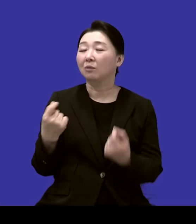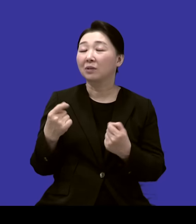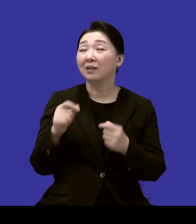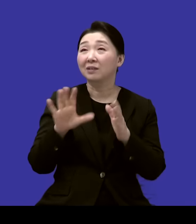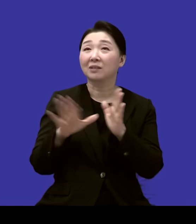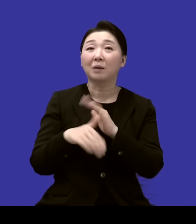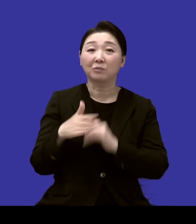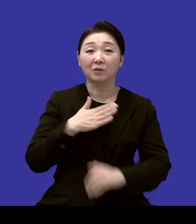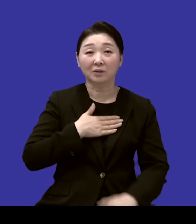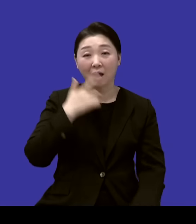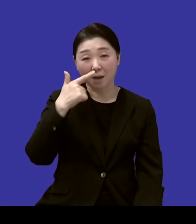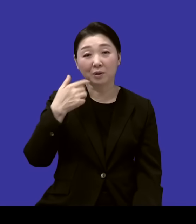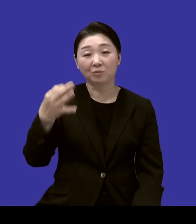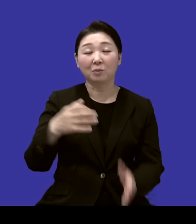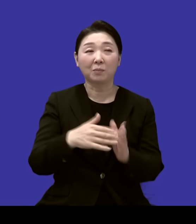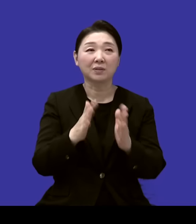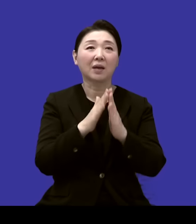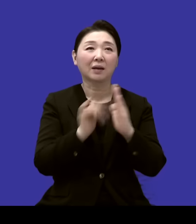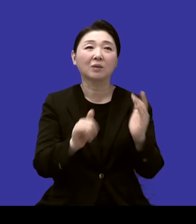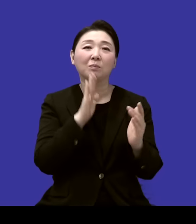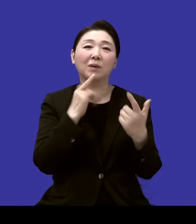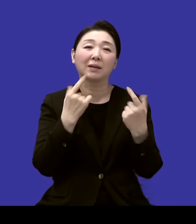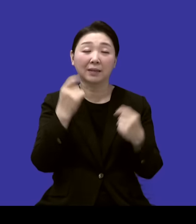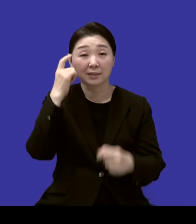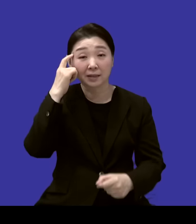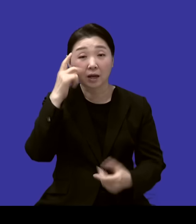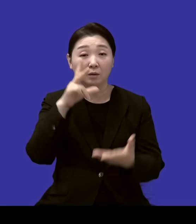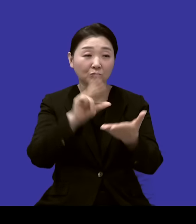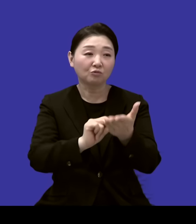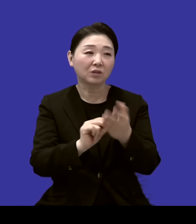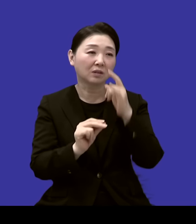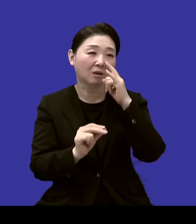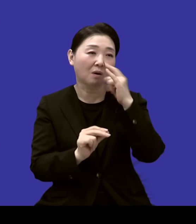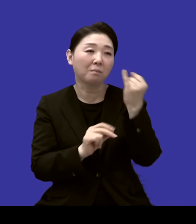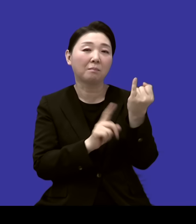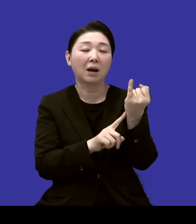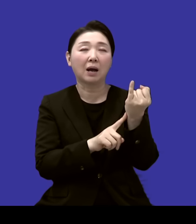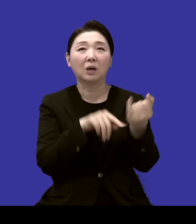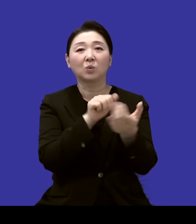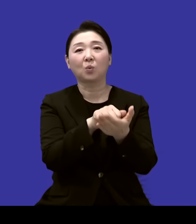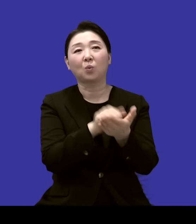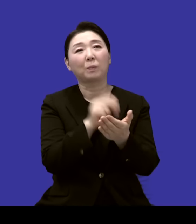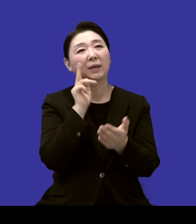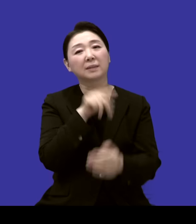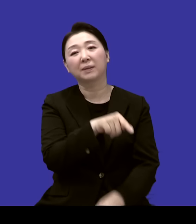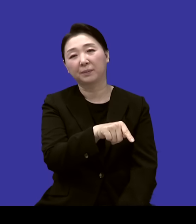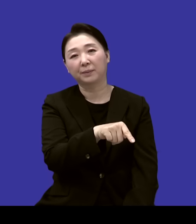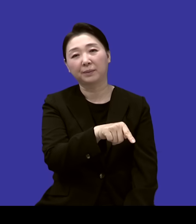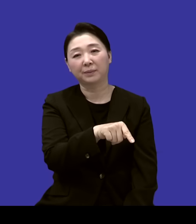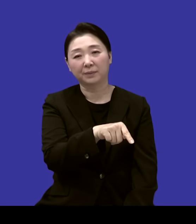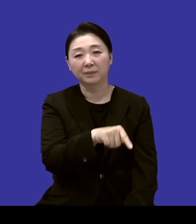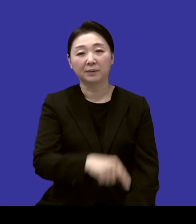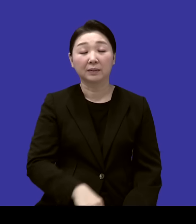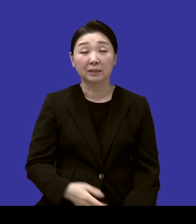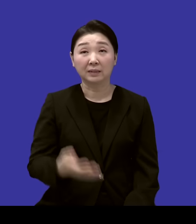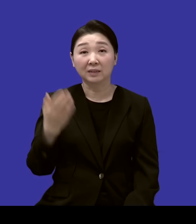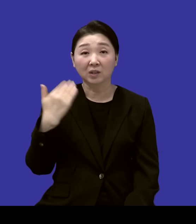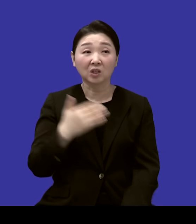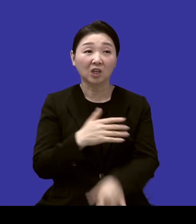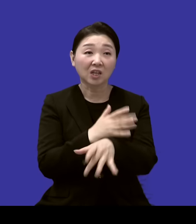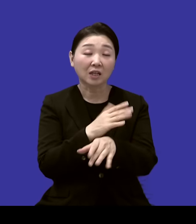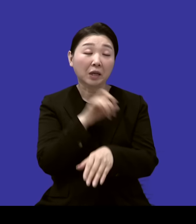같아요. 그래요? 그래서 정말 이게 가족이구나. 음. 네, 문제는 어머니가 그때 도박을 엄청 심하게 하신 걸로 아까 알고 그 있어요. 전에는 아까 뭐